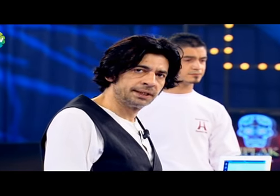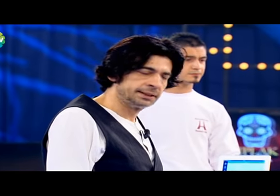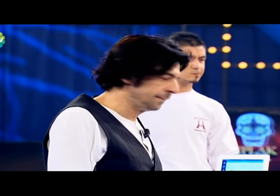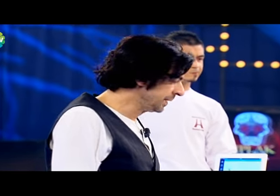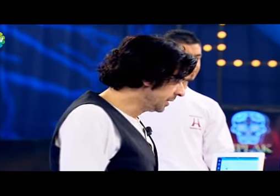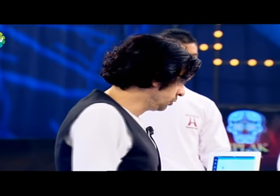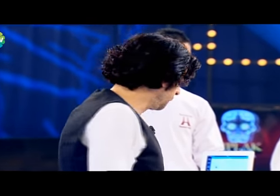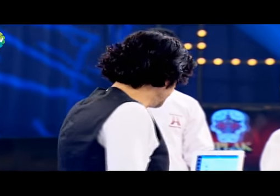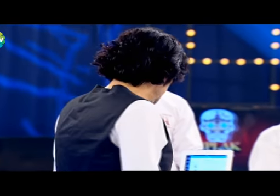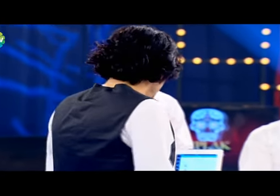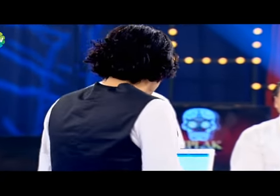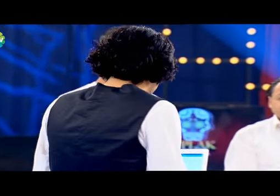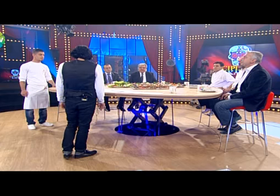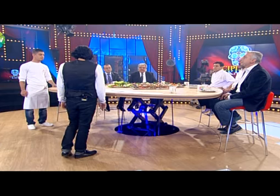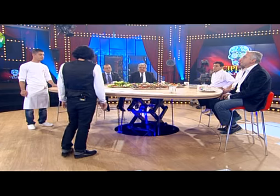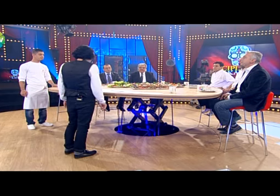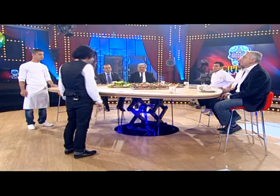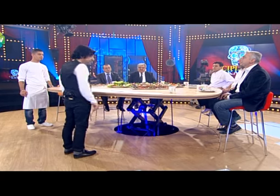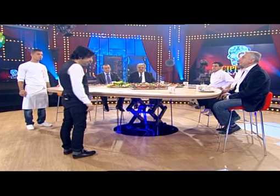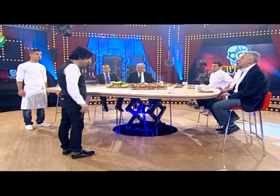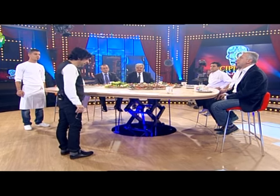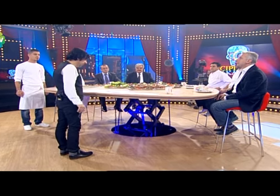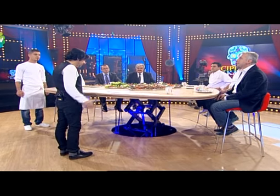telefon numaralarını lütfen verelim.